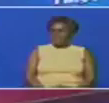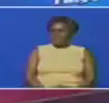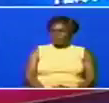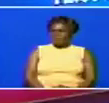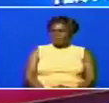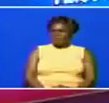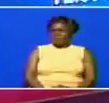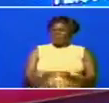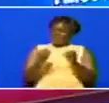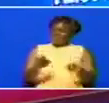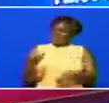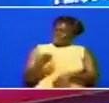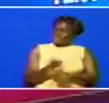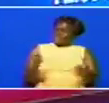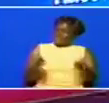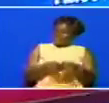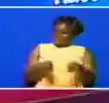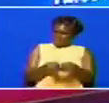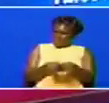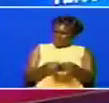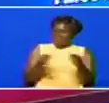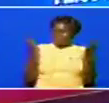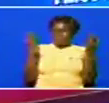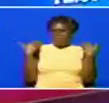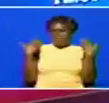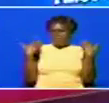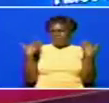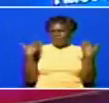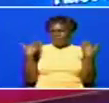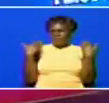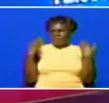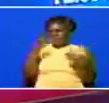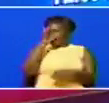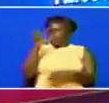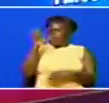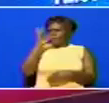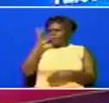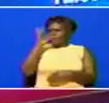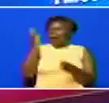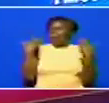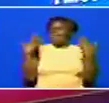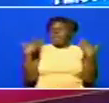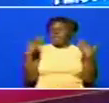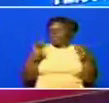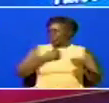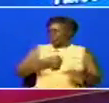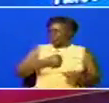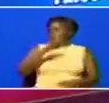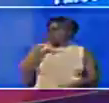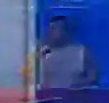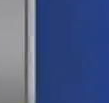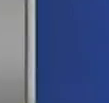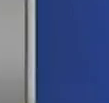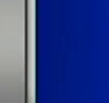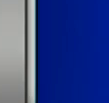matokeo yatasalia jinsi yalivyo wenyeji wa kaunti ya Meru wakapata gavana watatu kwa sababu gavana wa kwanza wa kaunti hiyo alifariki na